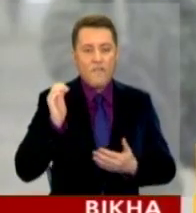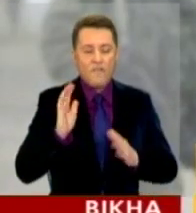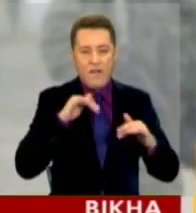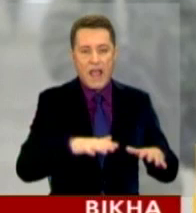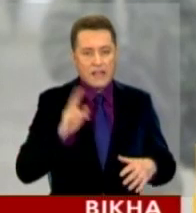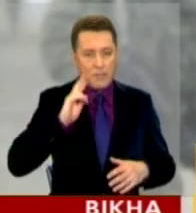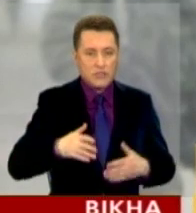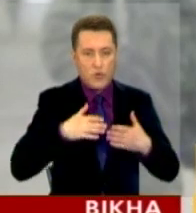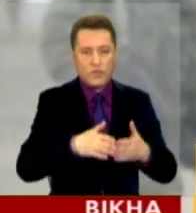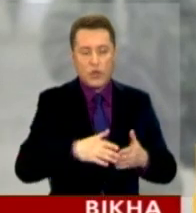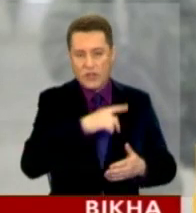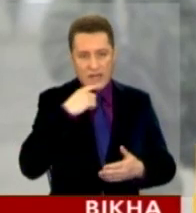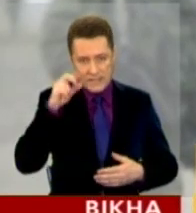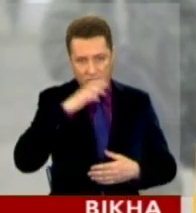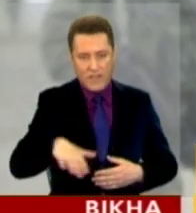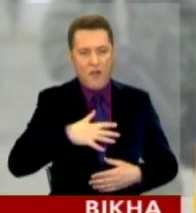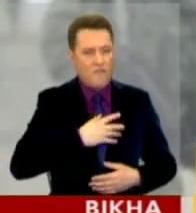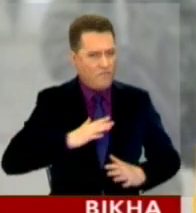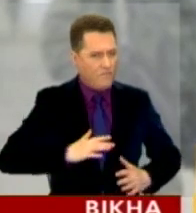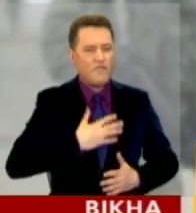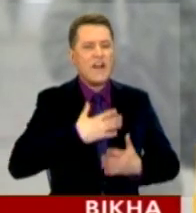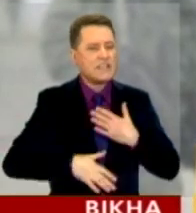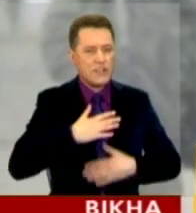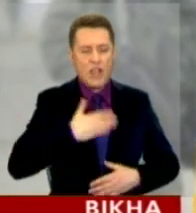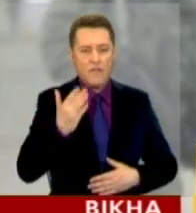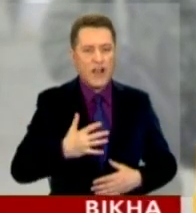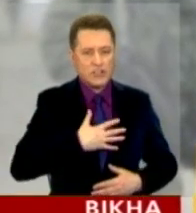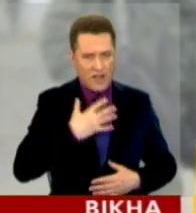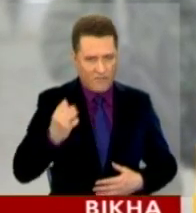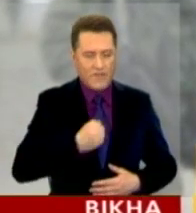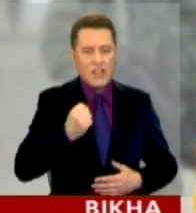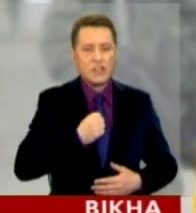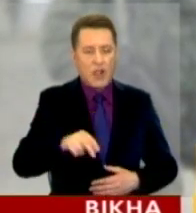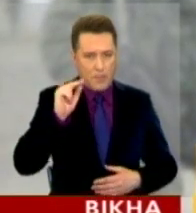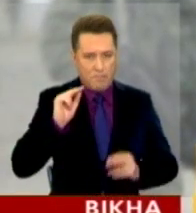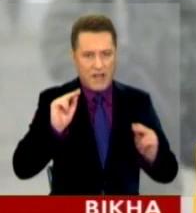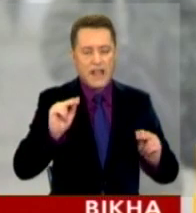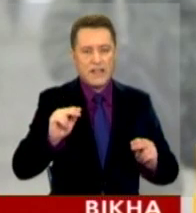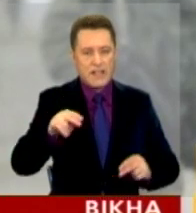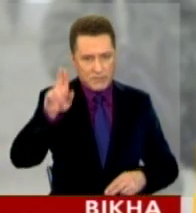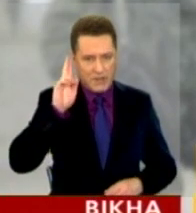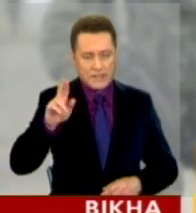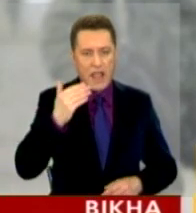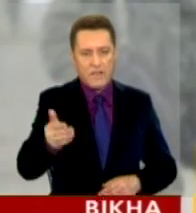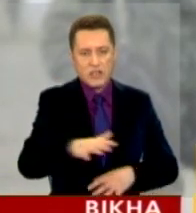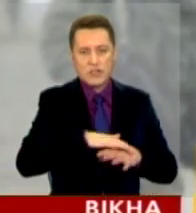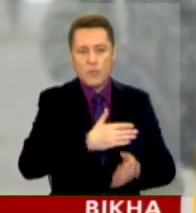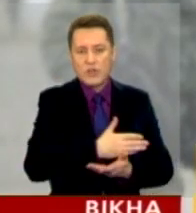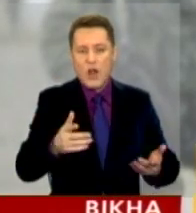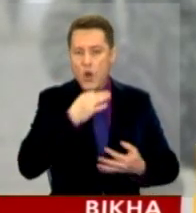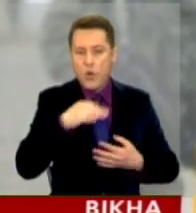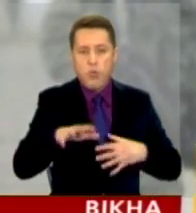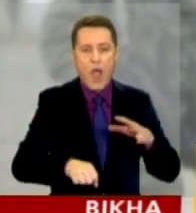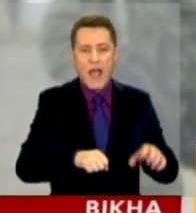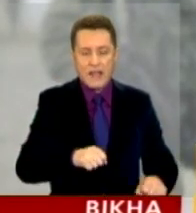флота Российской Федерации. Восхищаюсь вашей выдержкой и преданностью присяге и вашему народу. Любой агрессор, который посягает на территорию